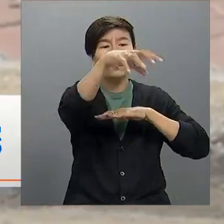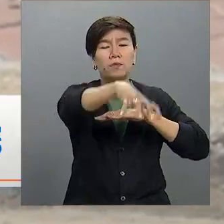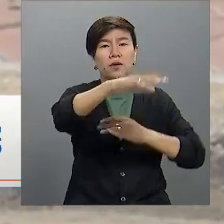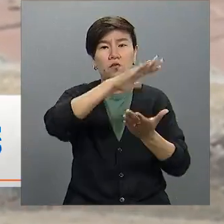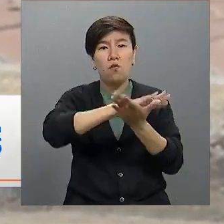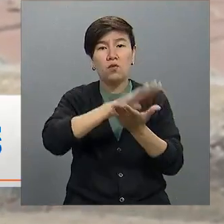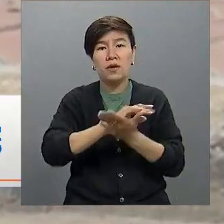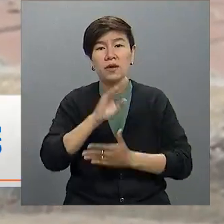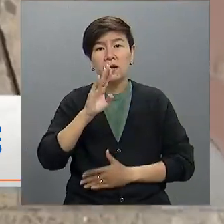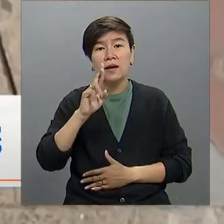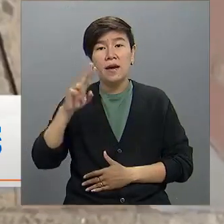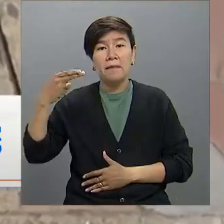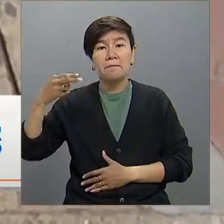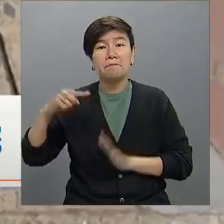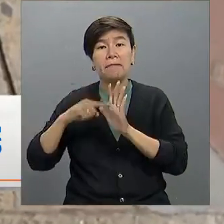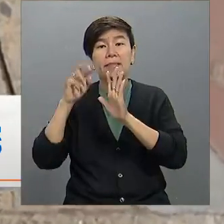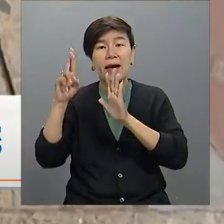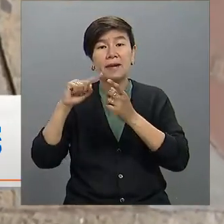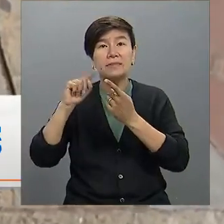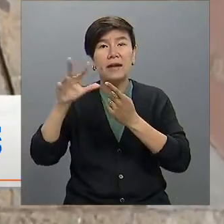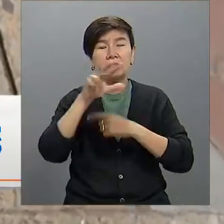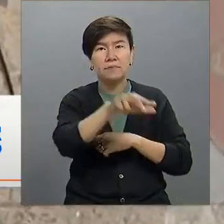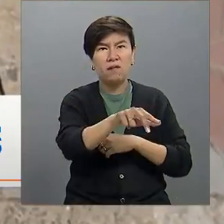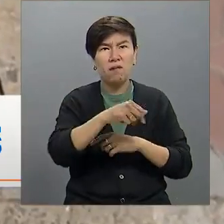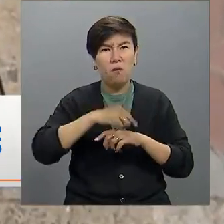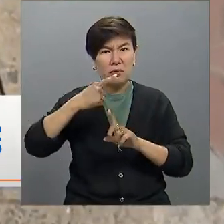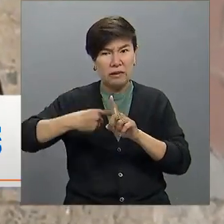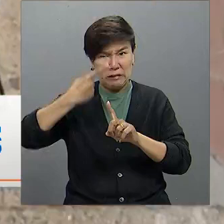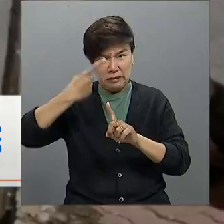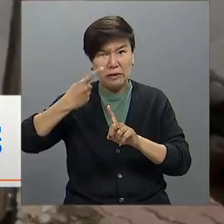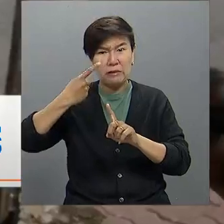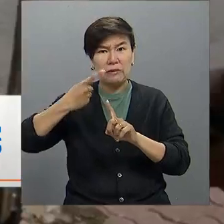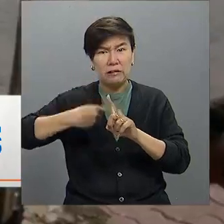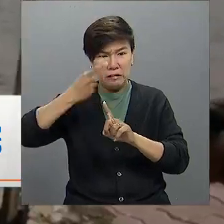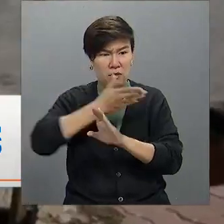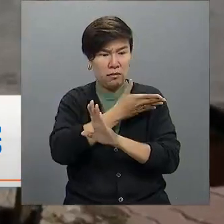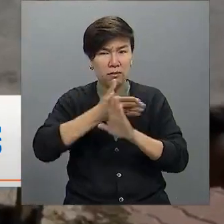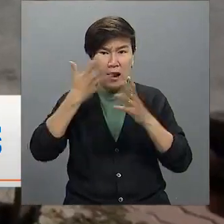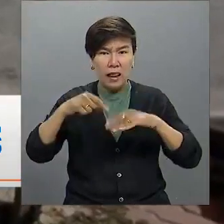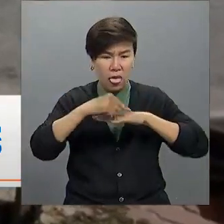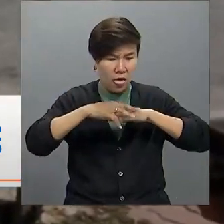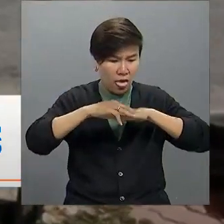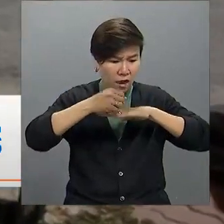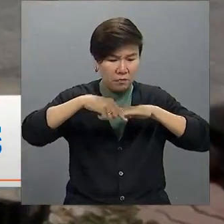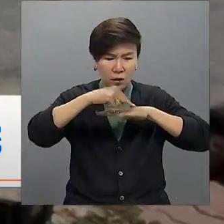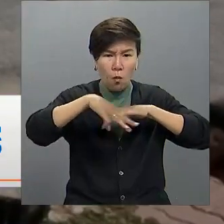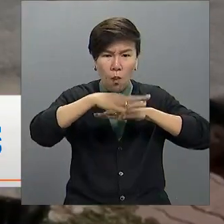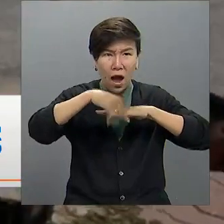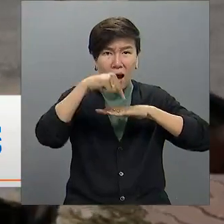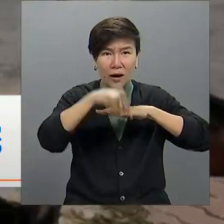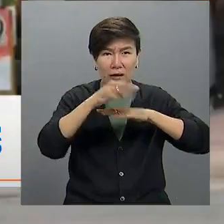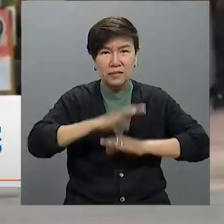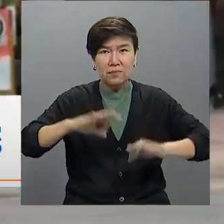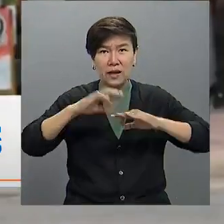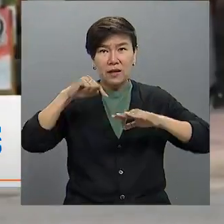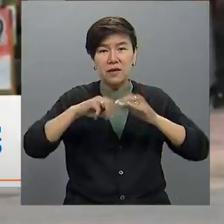ตกนะคะแล้วเป็นแบบนี้มา1เดือนแล้วจนชาวบ้านเนี่ยเขาต้องนำไม้หน้า3อ่ะมาเอาถุงพลาสติกคลุมไว้เป็นสัญลักษณ์อะค่ะแล้วเวลาใครเดินผ่าน